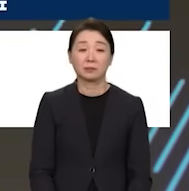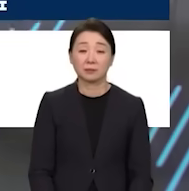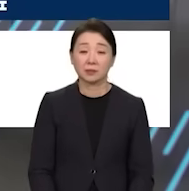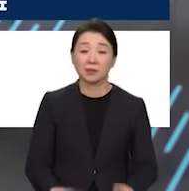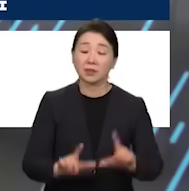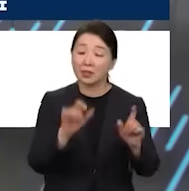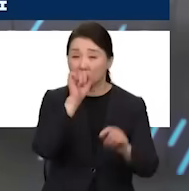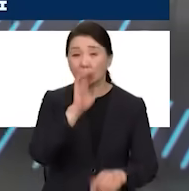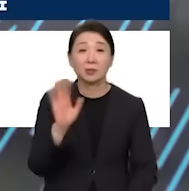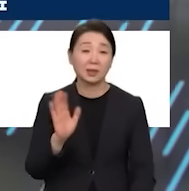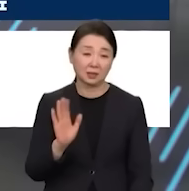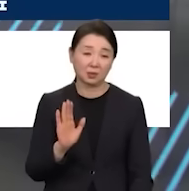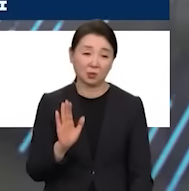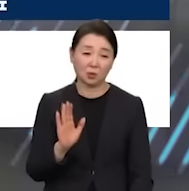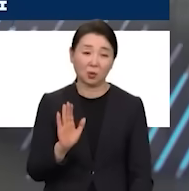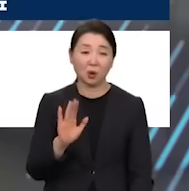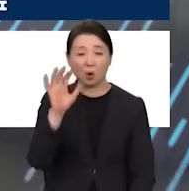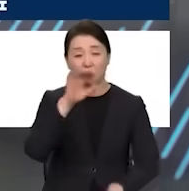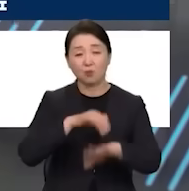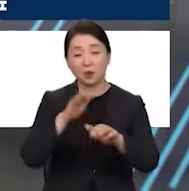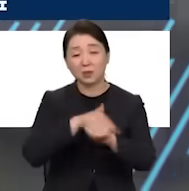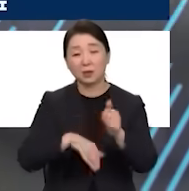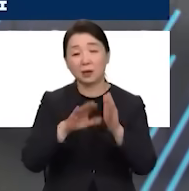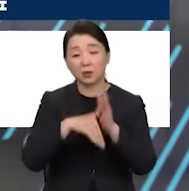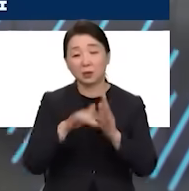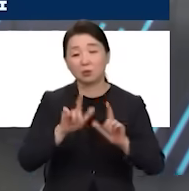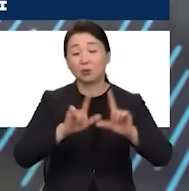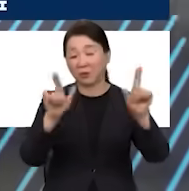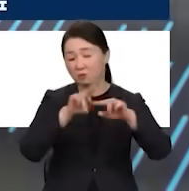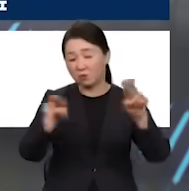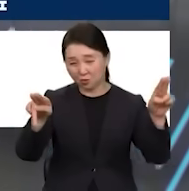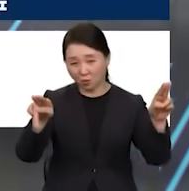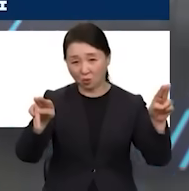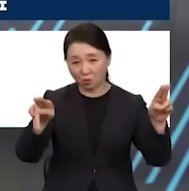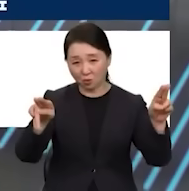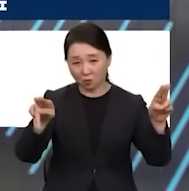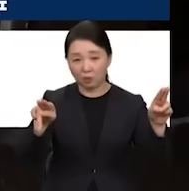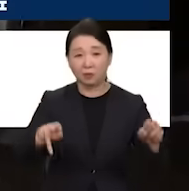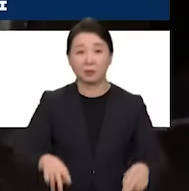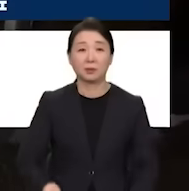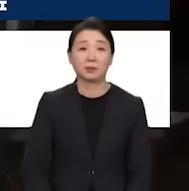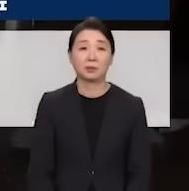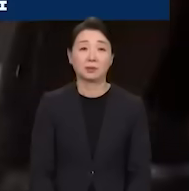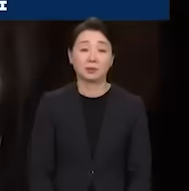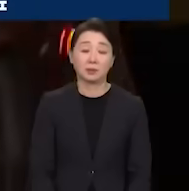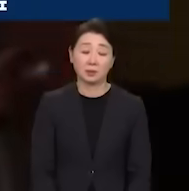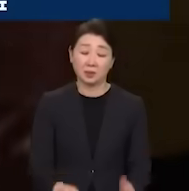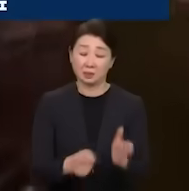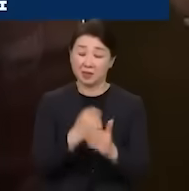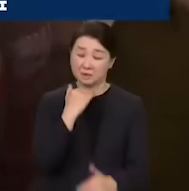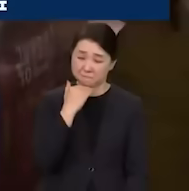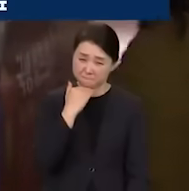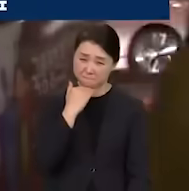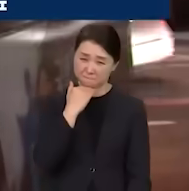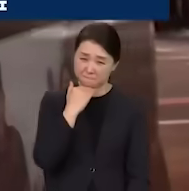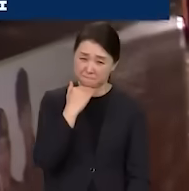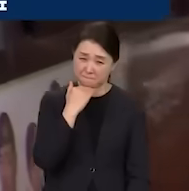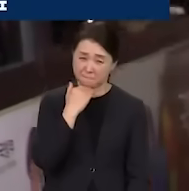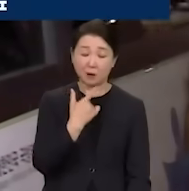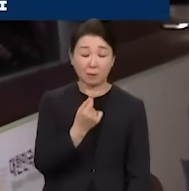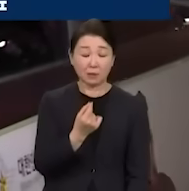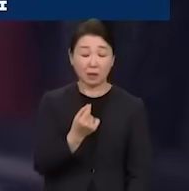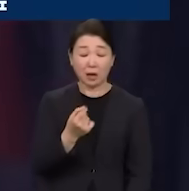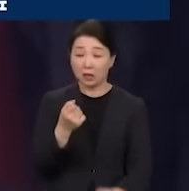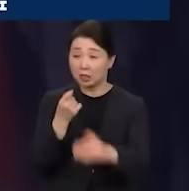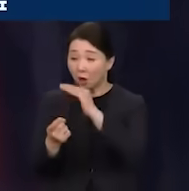좋지가 않았습니다. 훈련 상황의 경우에는 그 정도 날씨는 캔슬이었습니다. 비상 대기는 시켜놨지만 계엄이란